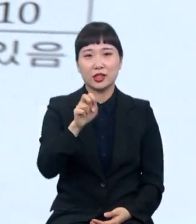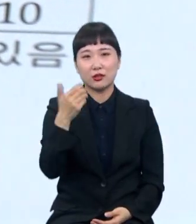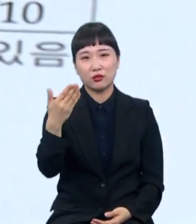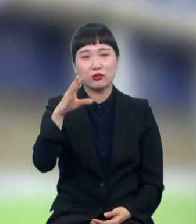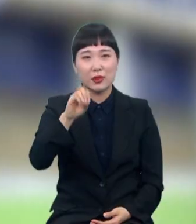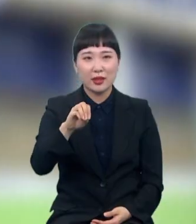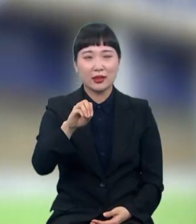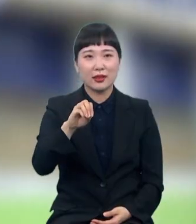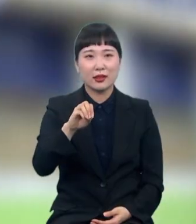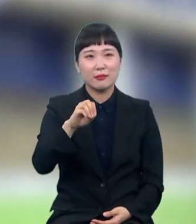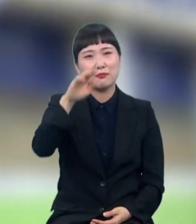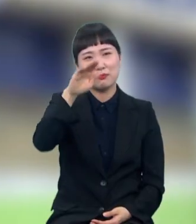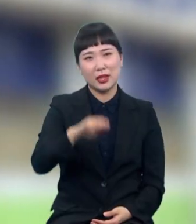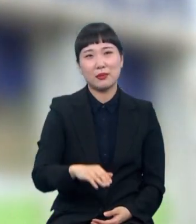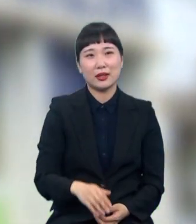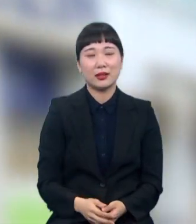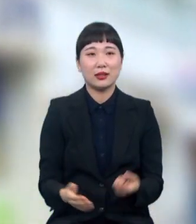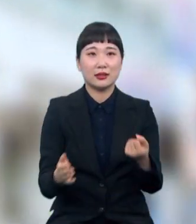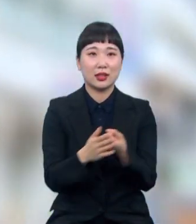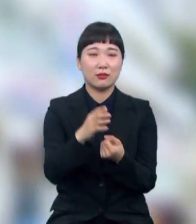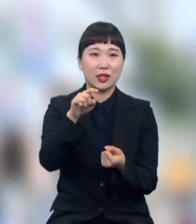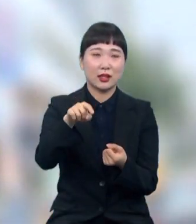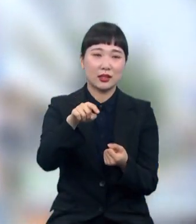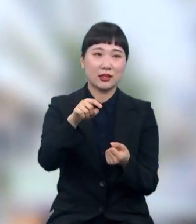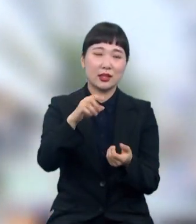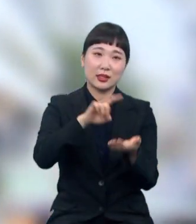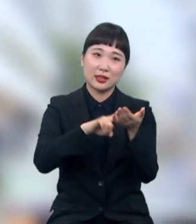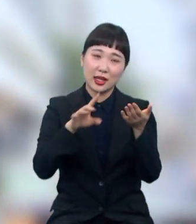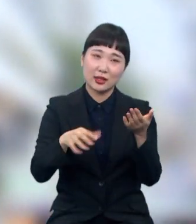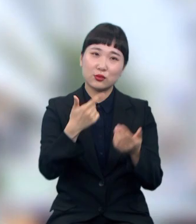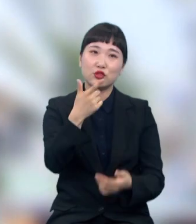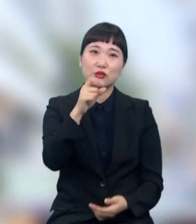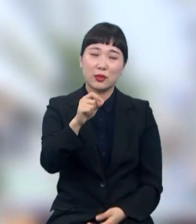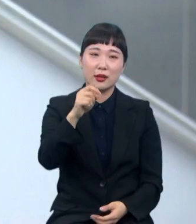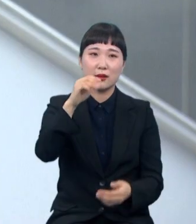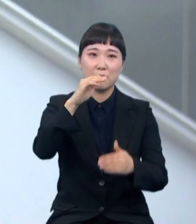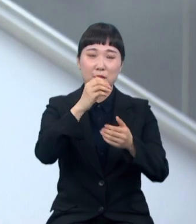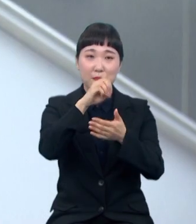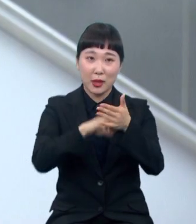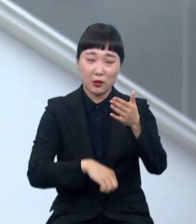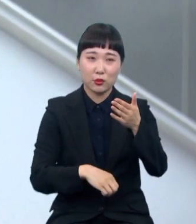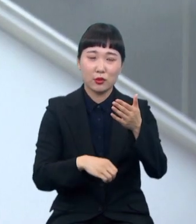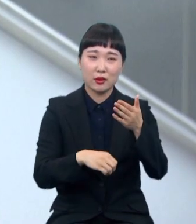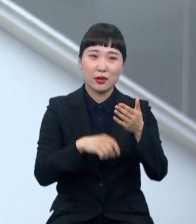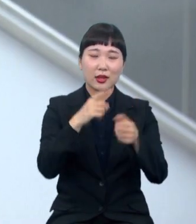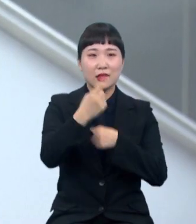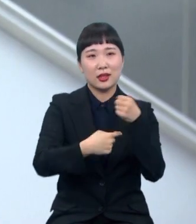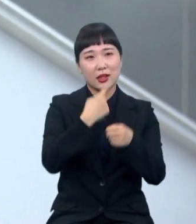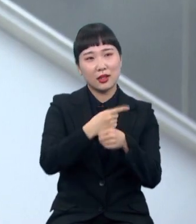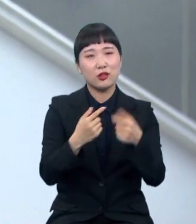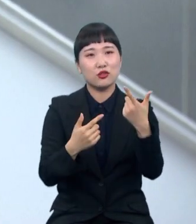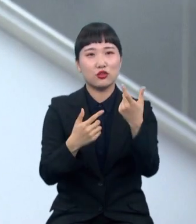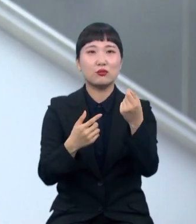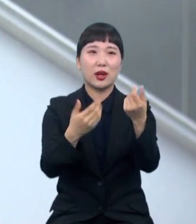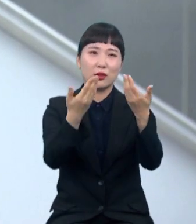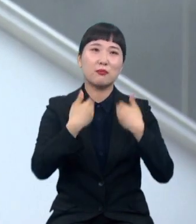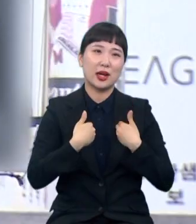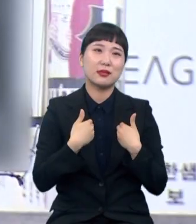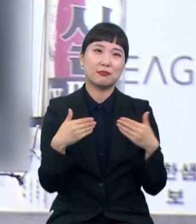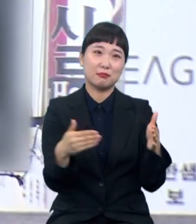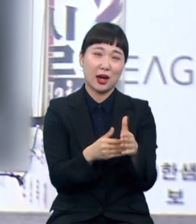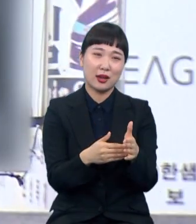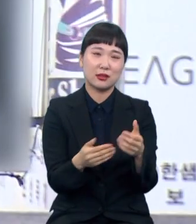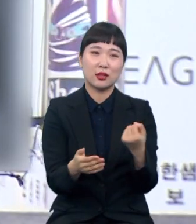미만이었습니다. 인지세 6만 원을 빼면 2년간 피해 보상은 6만 원 수준인 셈입니다. 상인들은